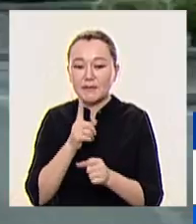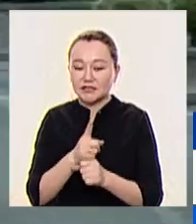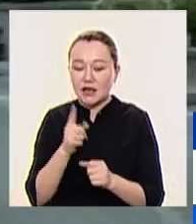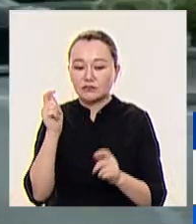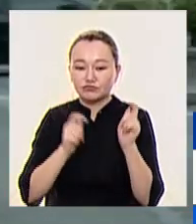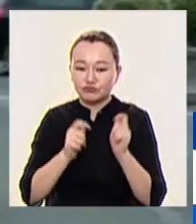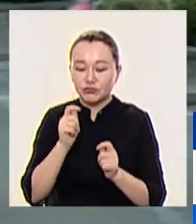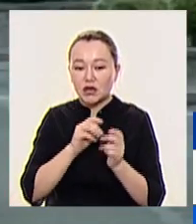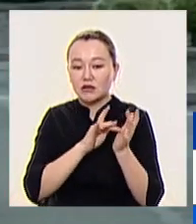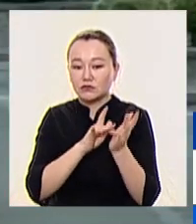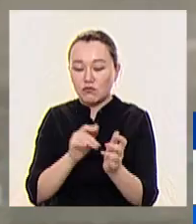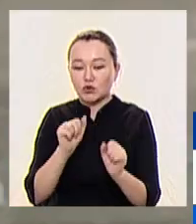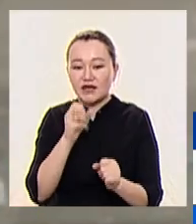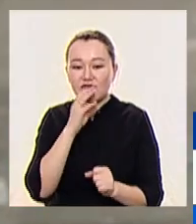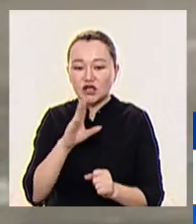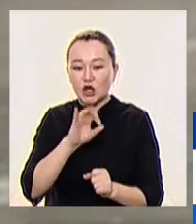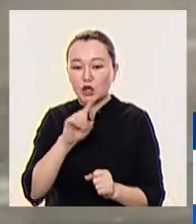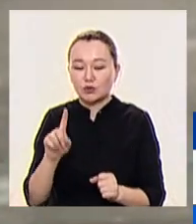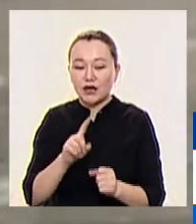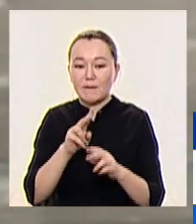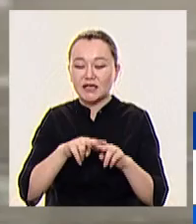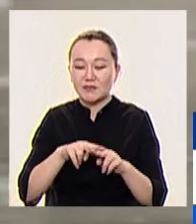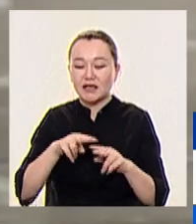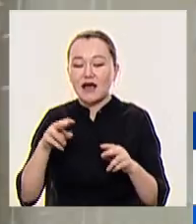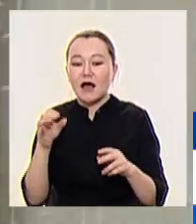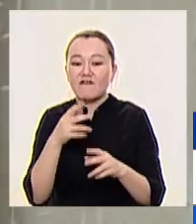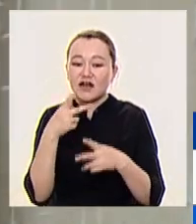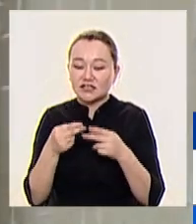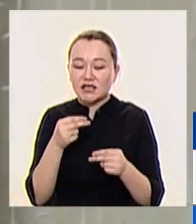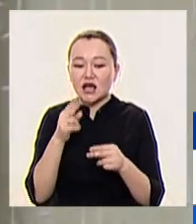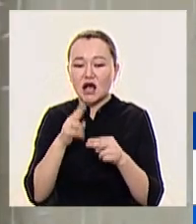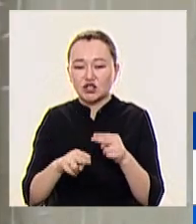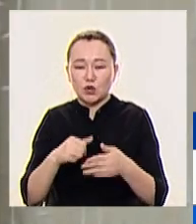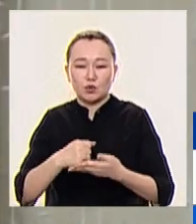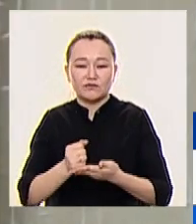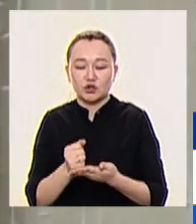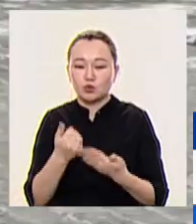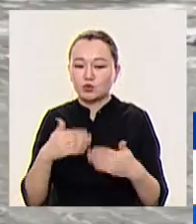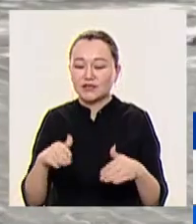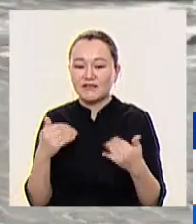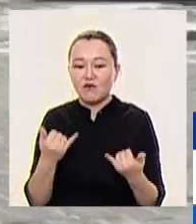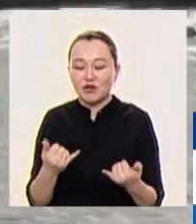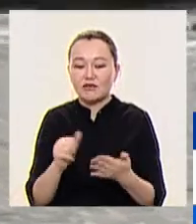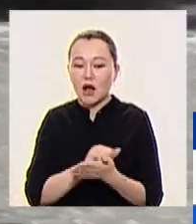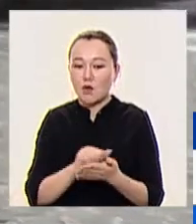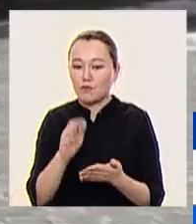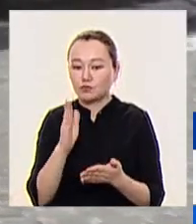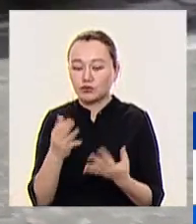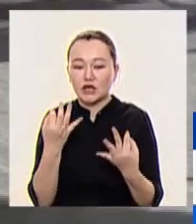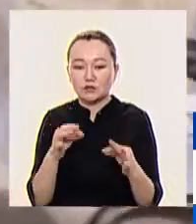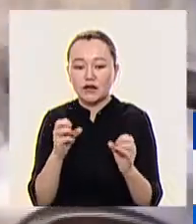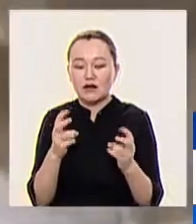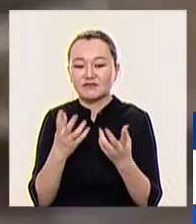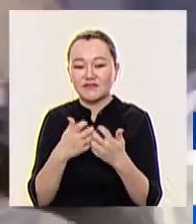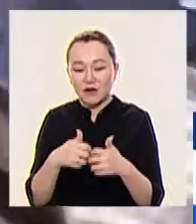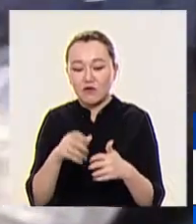въезжать в страны Евросоюза. Проект паспортов вакцинации может быть окончательно утвержден уже сегодня. Документ будет доступен как в